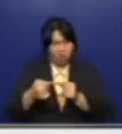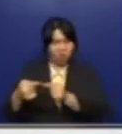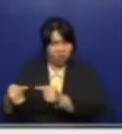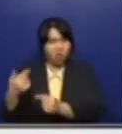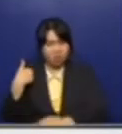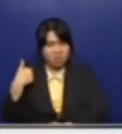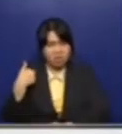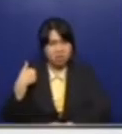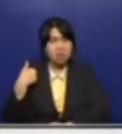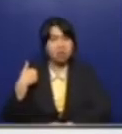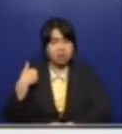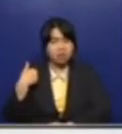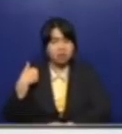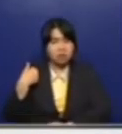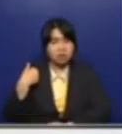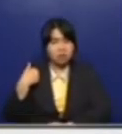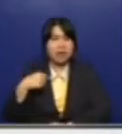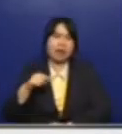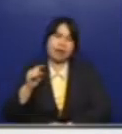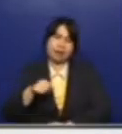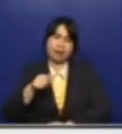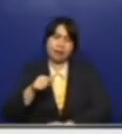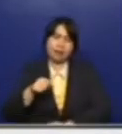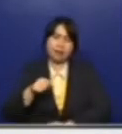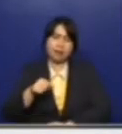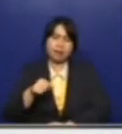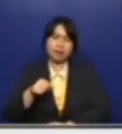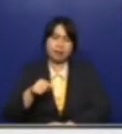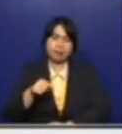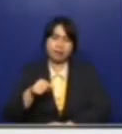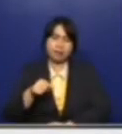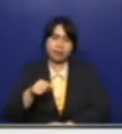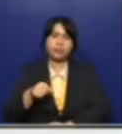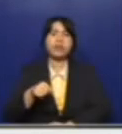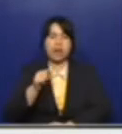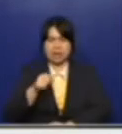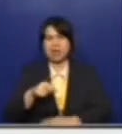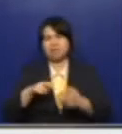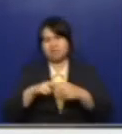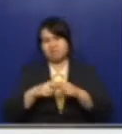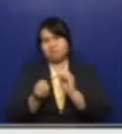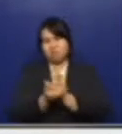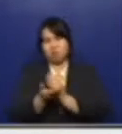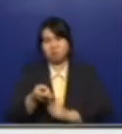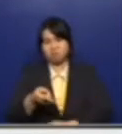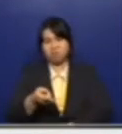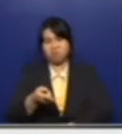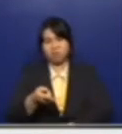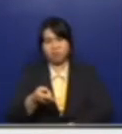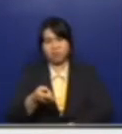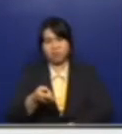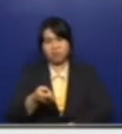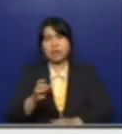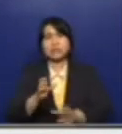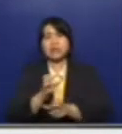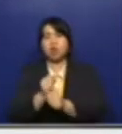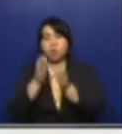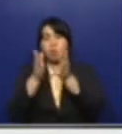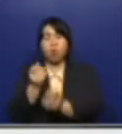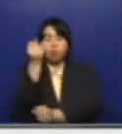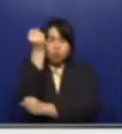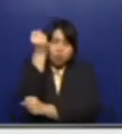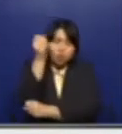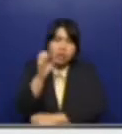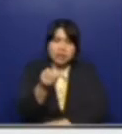านประธานตัวเนี้ยมันก็เกิดผลเสียหายเอาไปเอามาคนจน14ล้านขึ้น